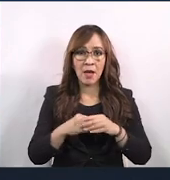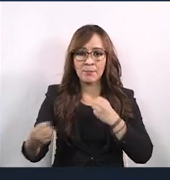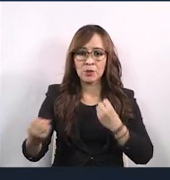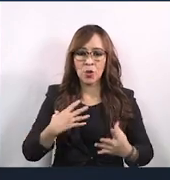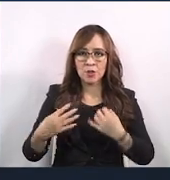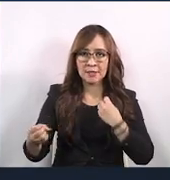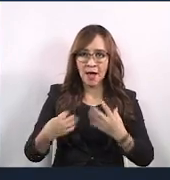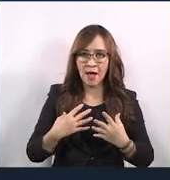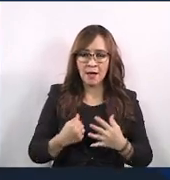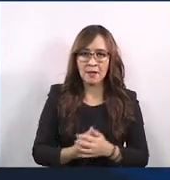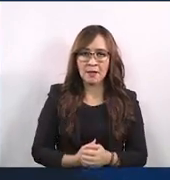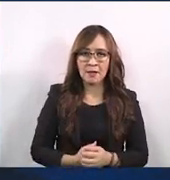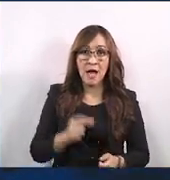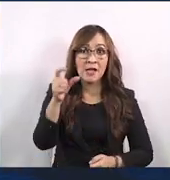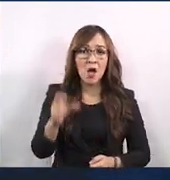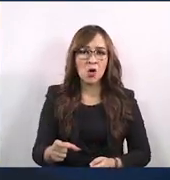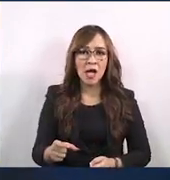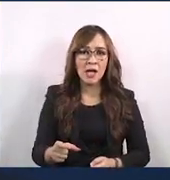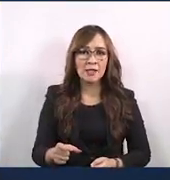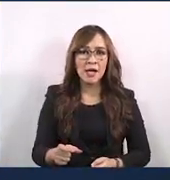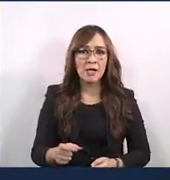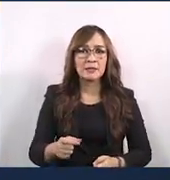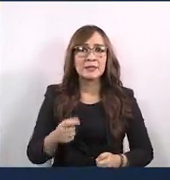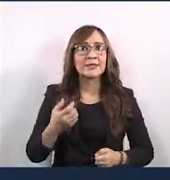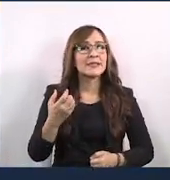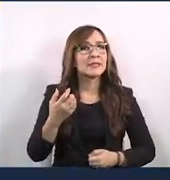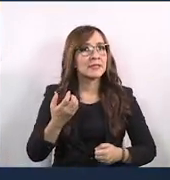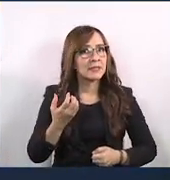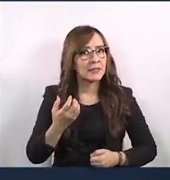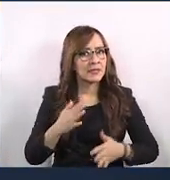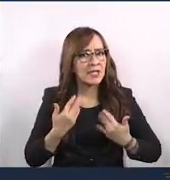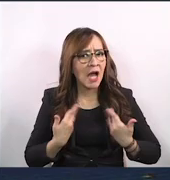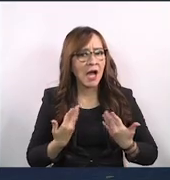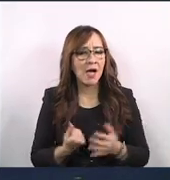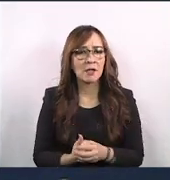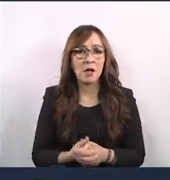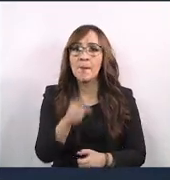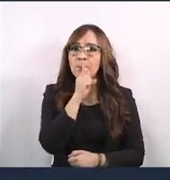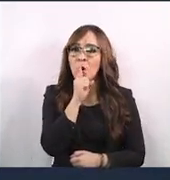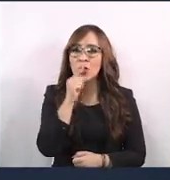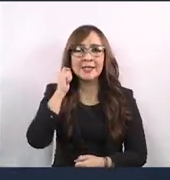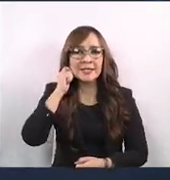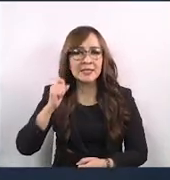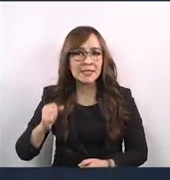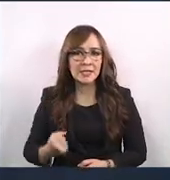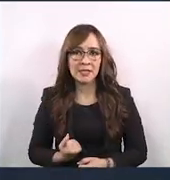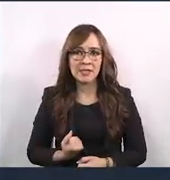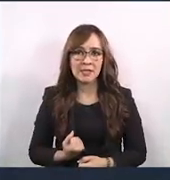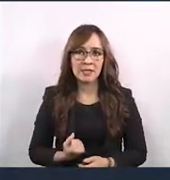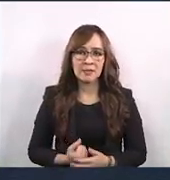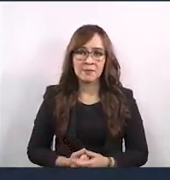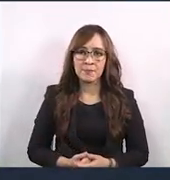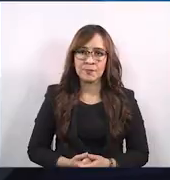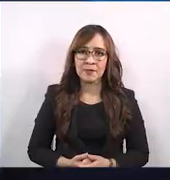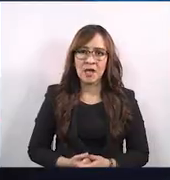Hai apanya Orang nyaman bohongin istrinya Hai ada banyak orang yang nyaman dengan menyembunyikan uang